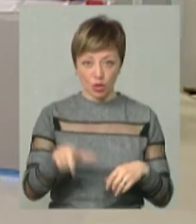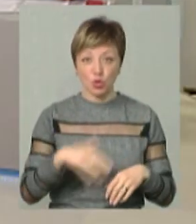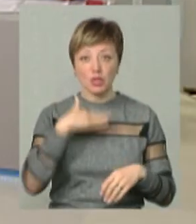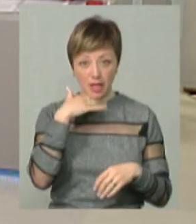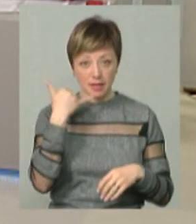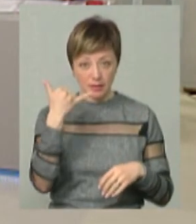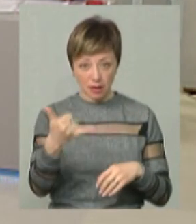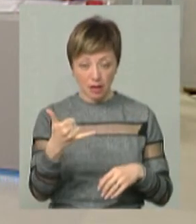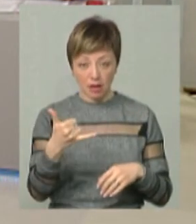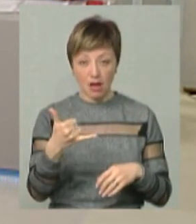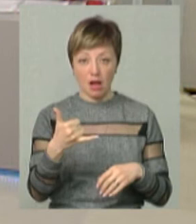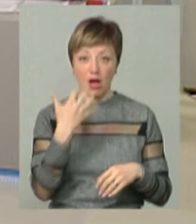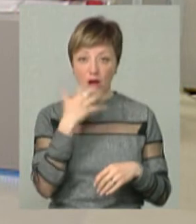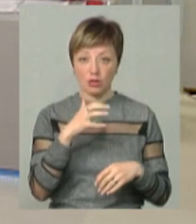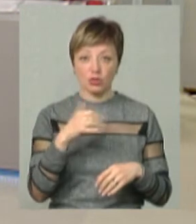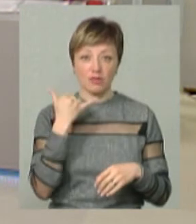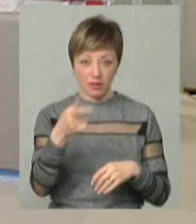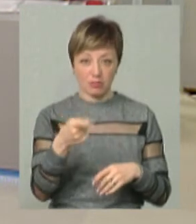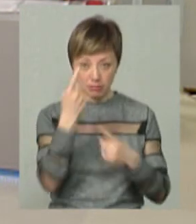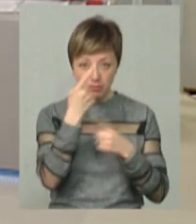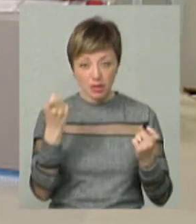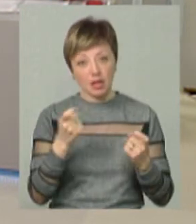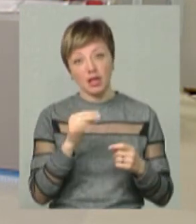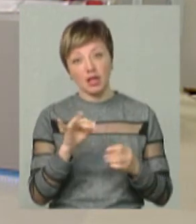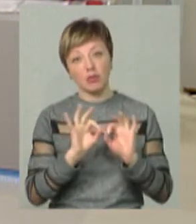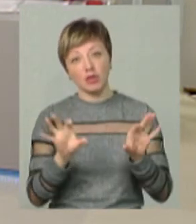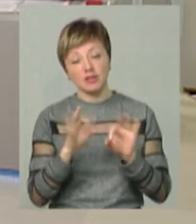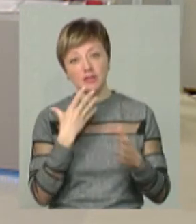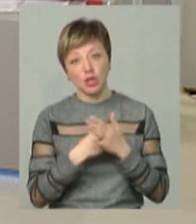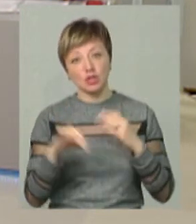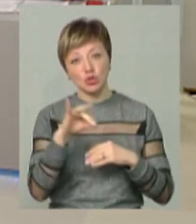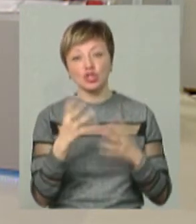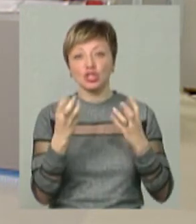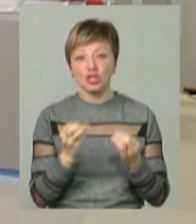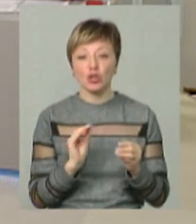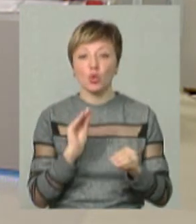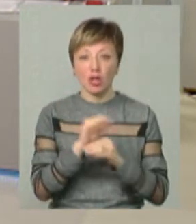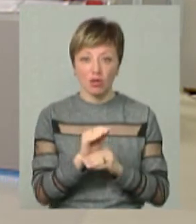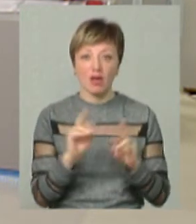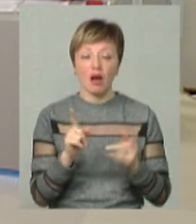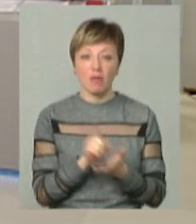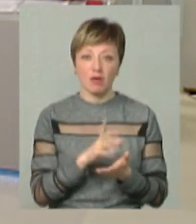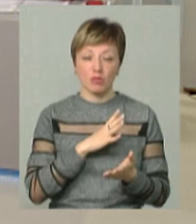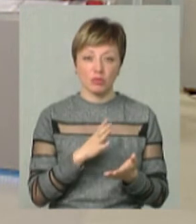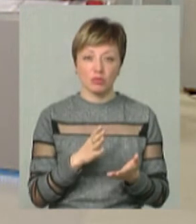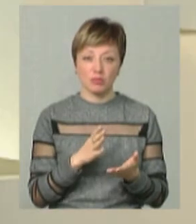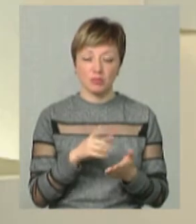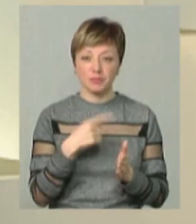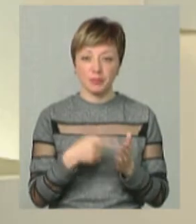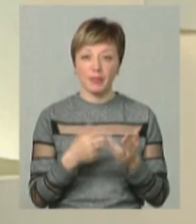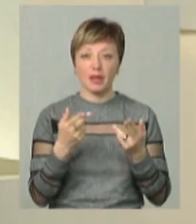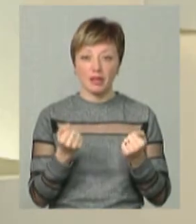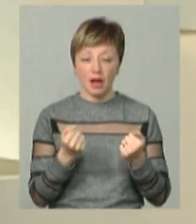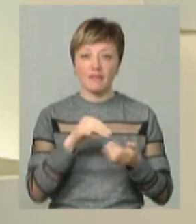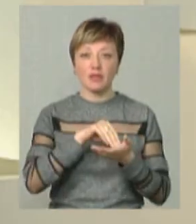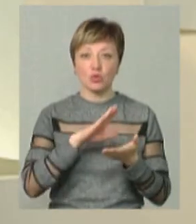наприклад, на телефонну лінію гарячу, яку ви озвучували, і поділитися своєю історією? Чи ще якісь додаткові мають бути засоби? Ну так,